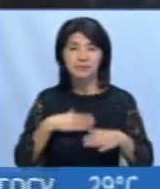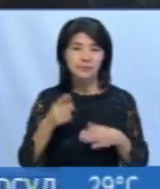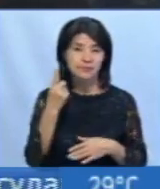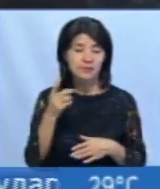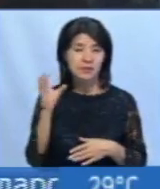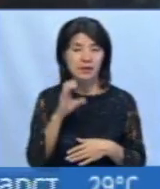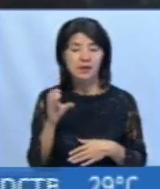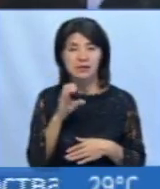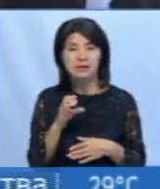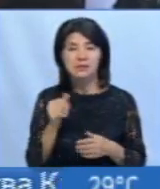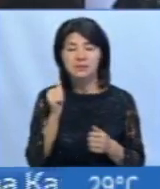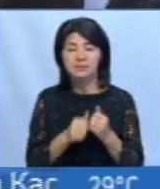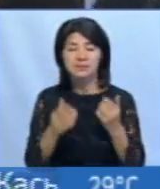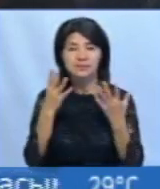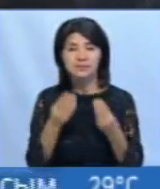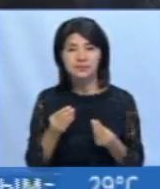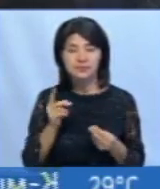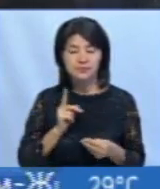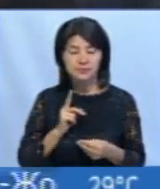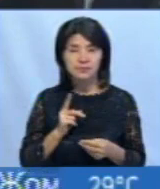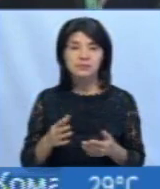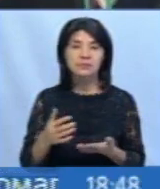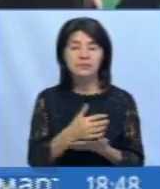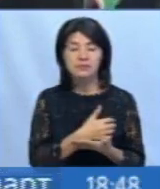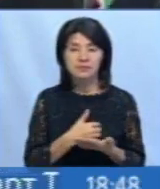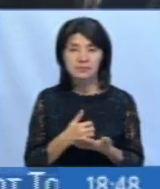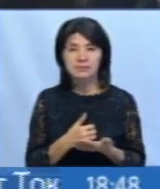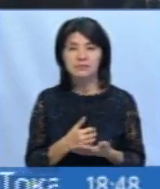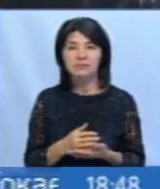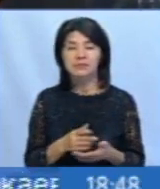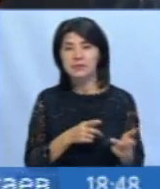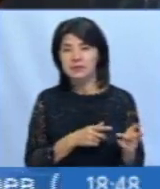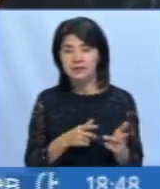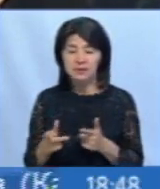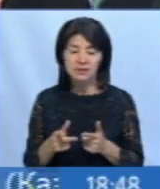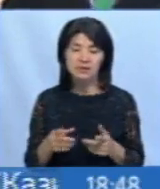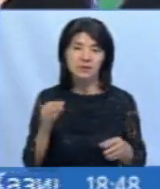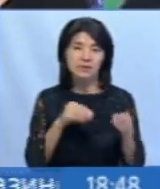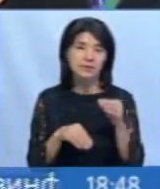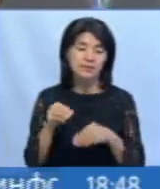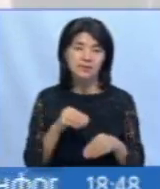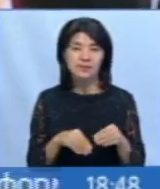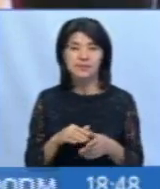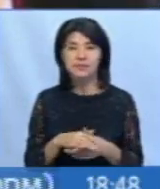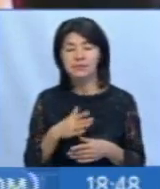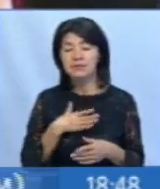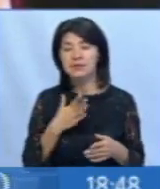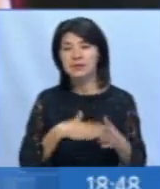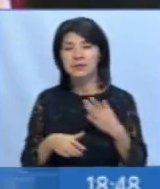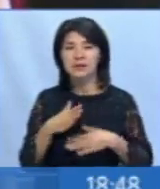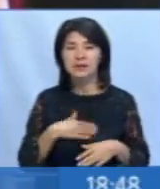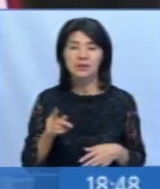сентября. Каждый день она ждала, собирала рюкзак себе, готовила свои вещи, смотрела. Мы рады, что как